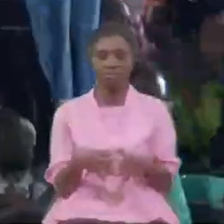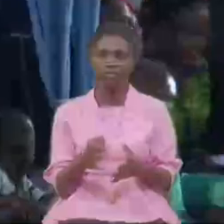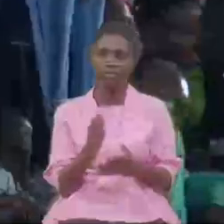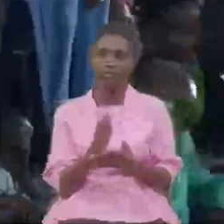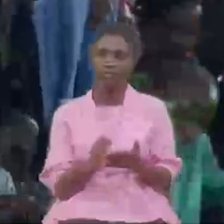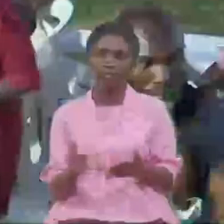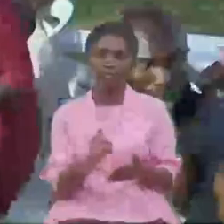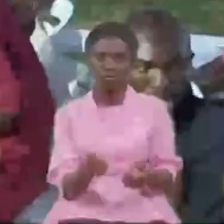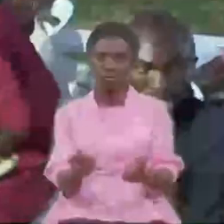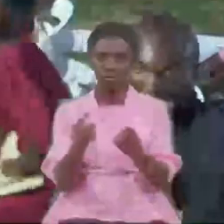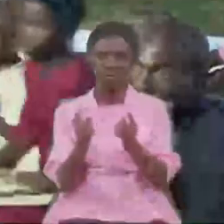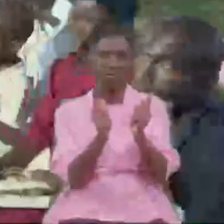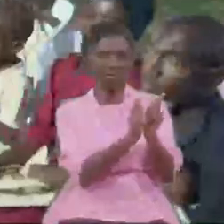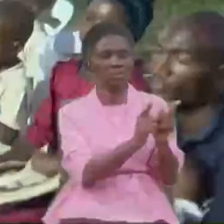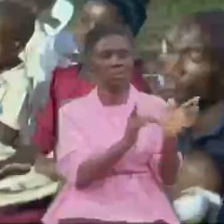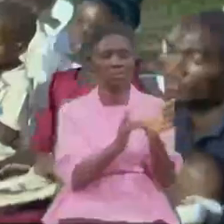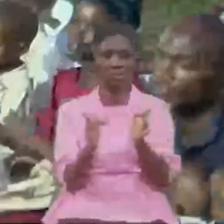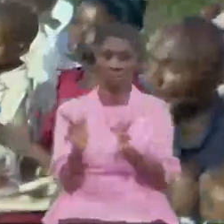Quelqu'un est venu à Jésus.